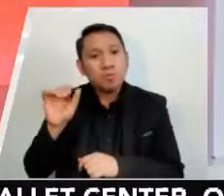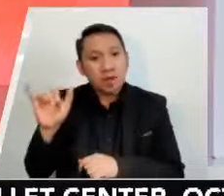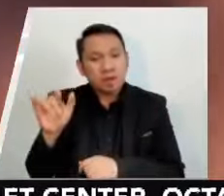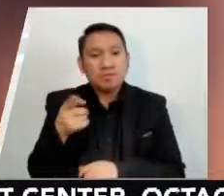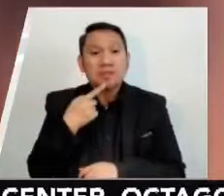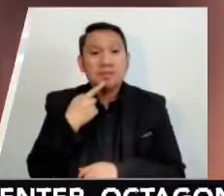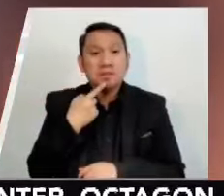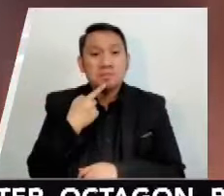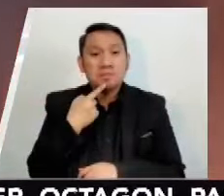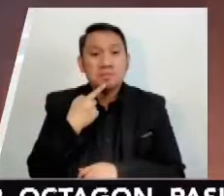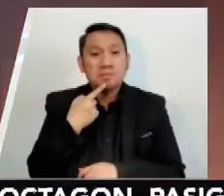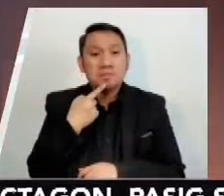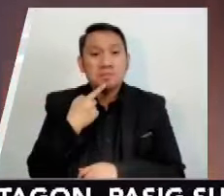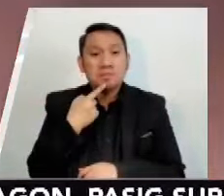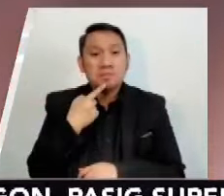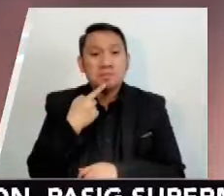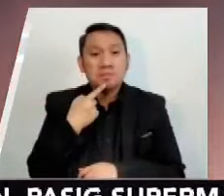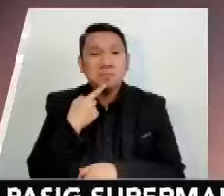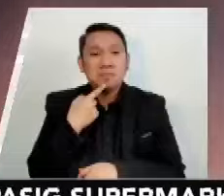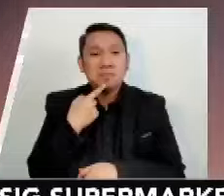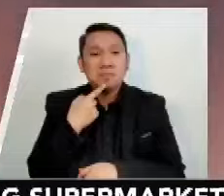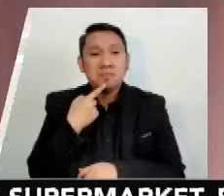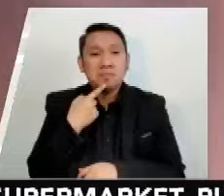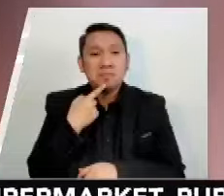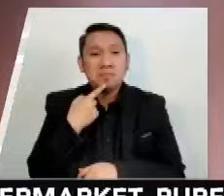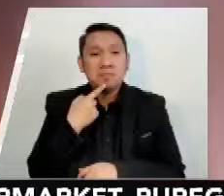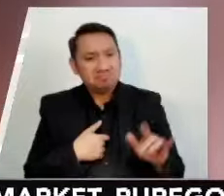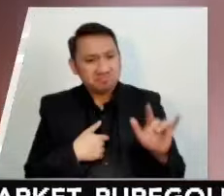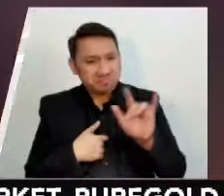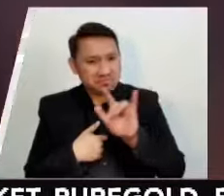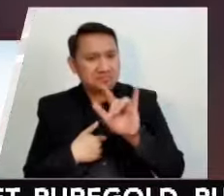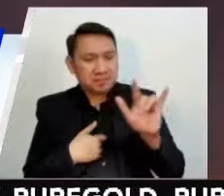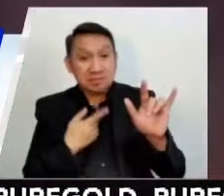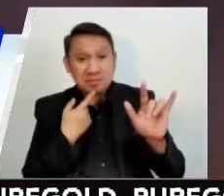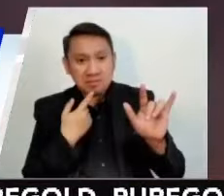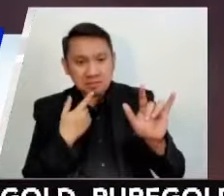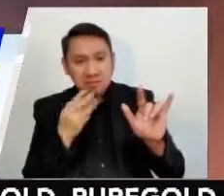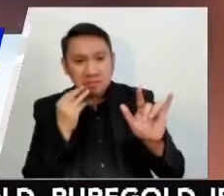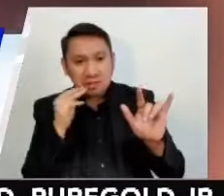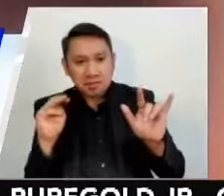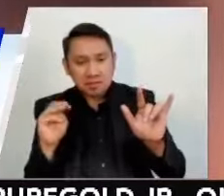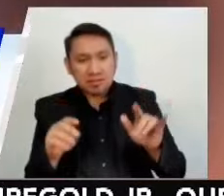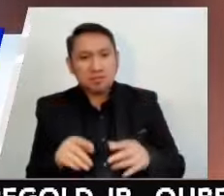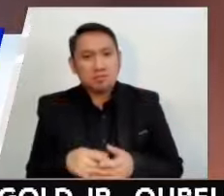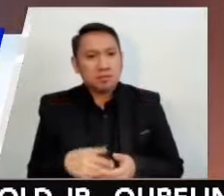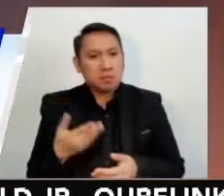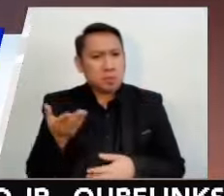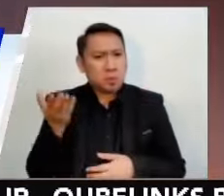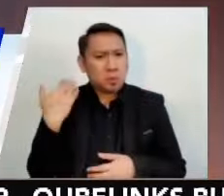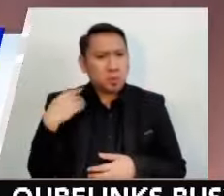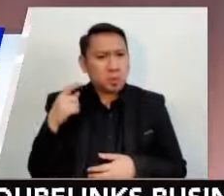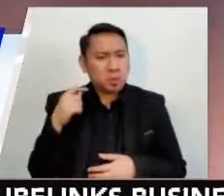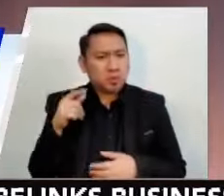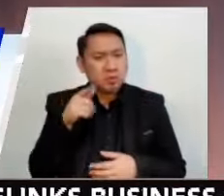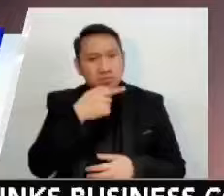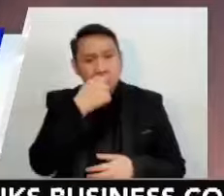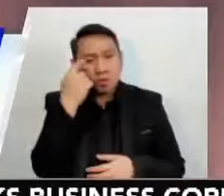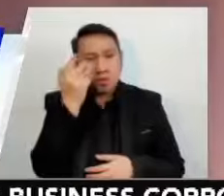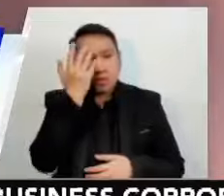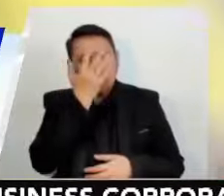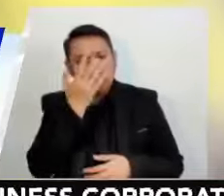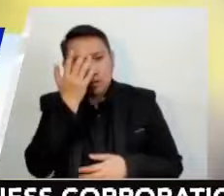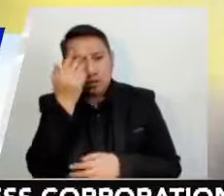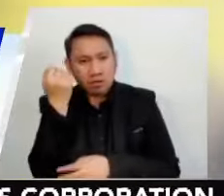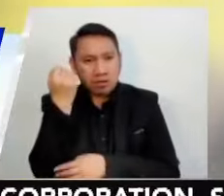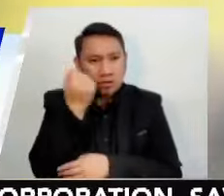video na may caption na "I love you all po." Nitong Martes, nag-iusap-usapan ang pagkakatumba ni Boobay sa gitna ng performance niya